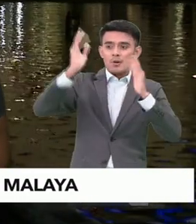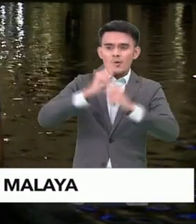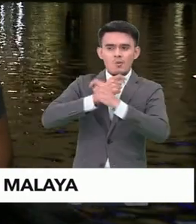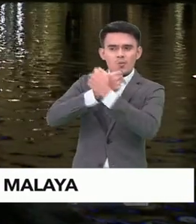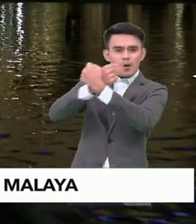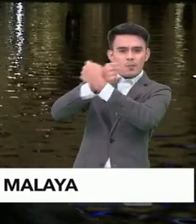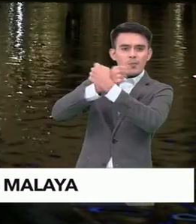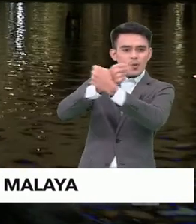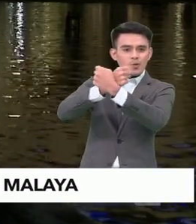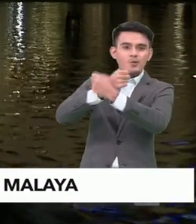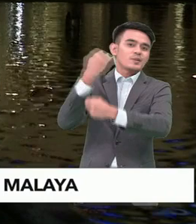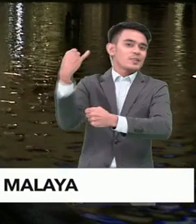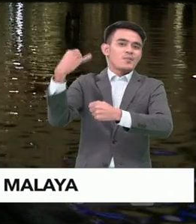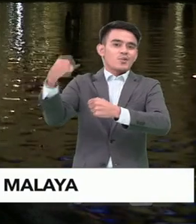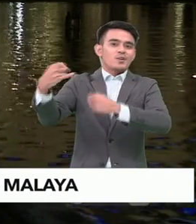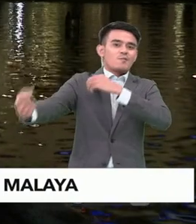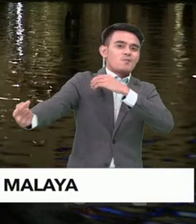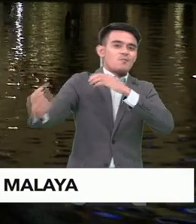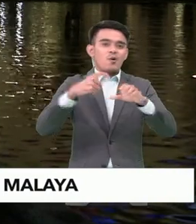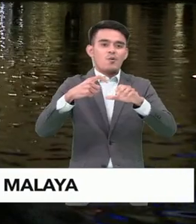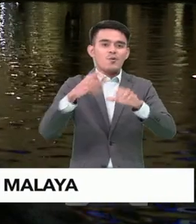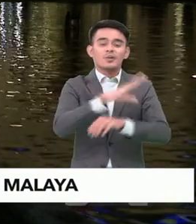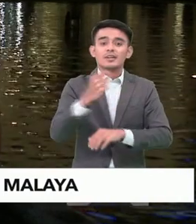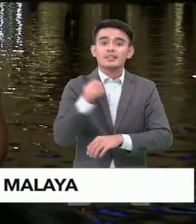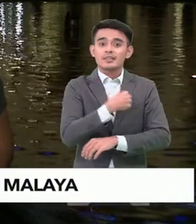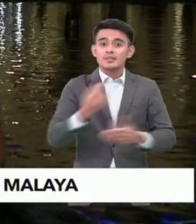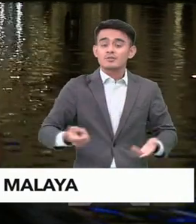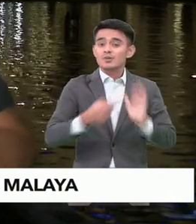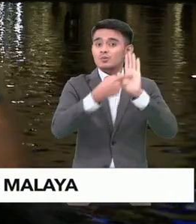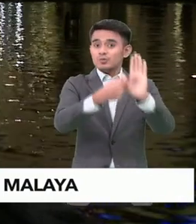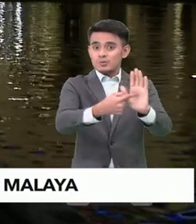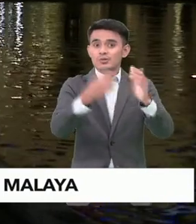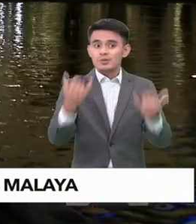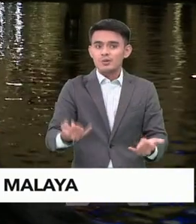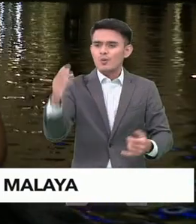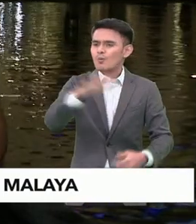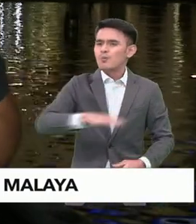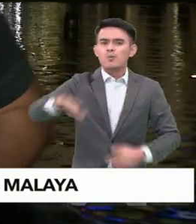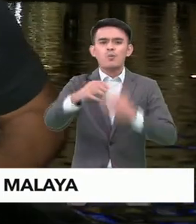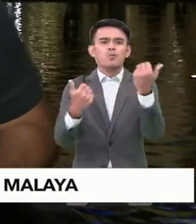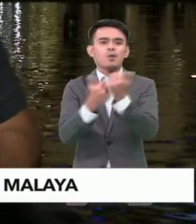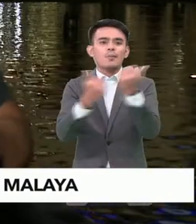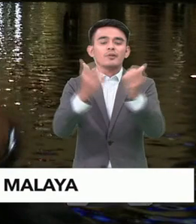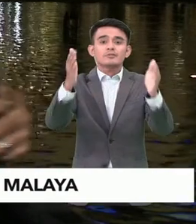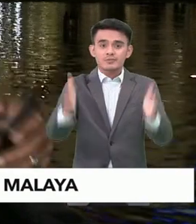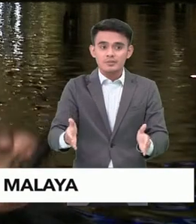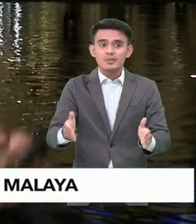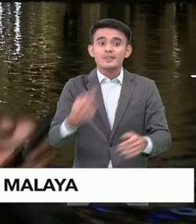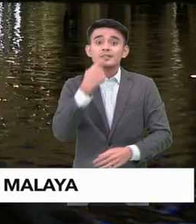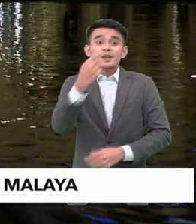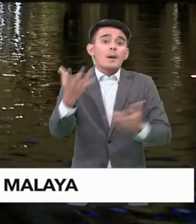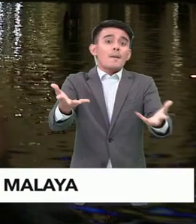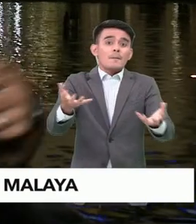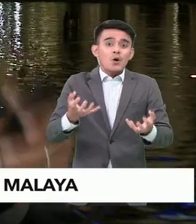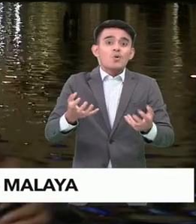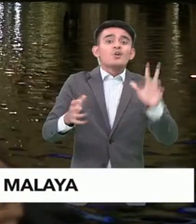gol Malaysia ini tidak divolusi dan sudah tentu apa yang dapat kami bawakan sebenarnya ratu-rata penyoko-nyokong harimau melawan melihat